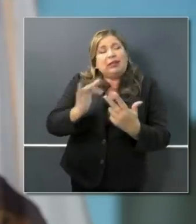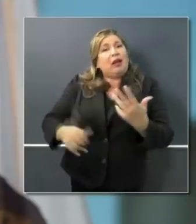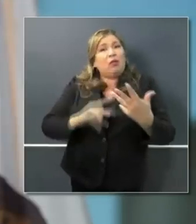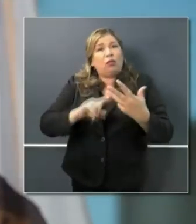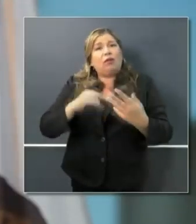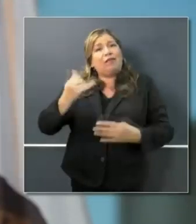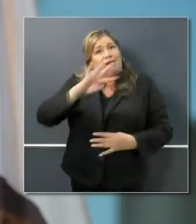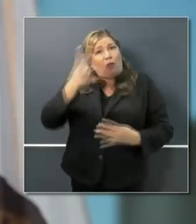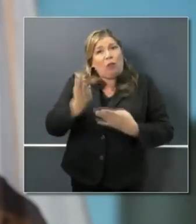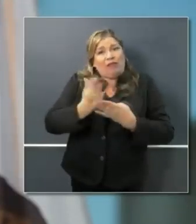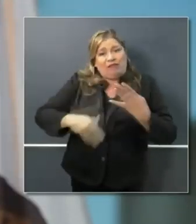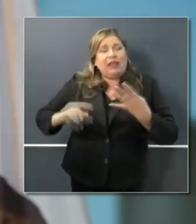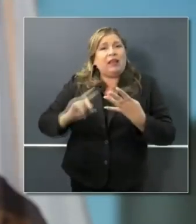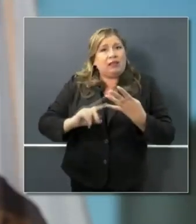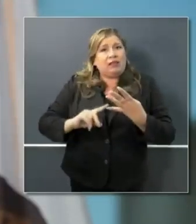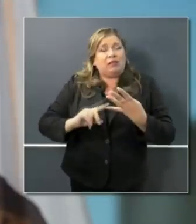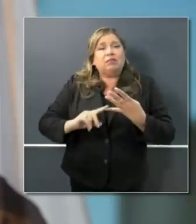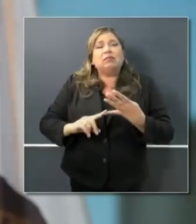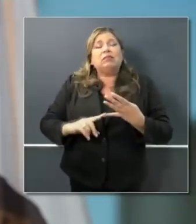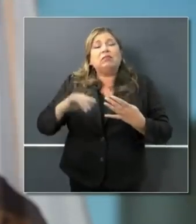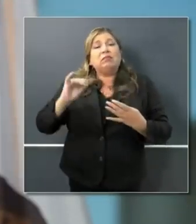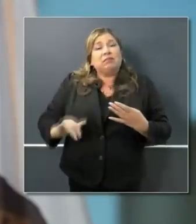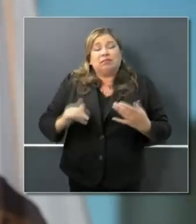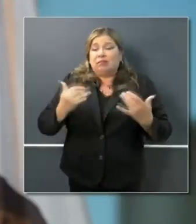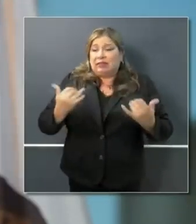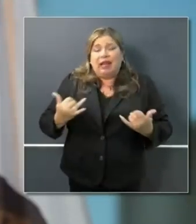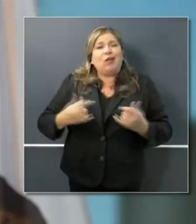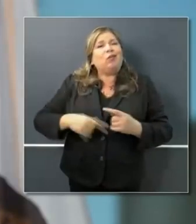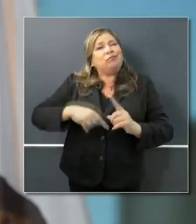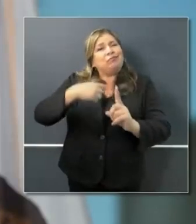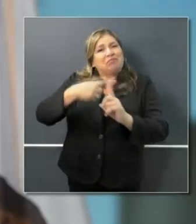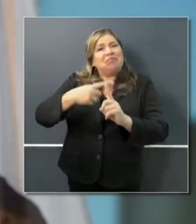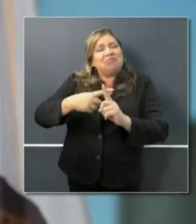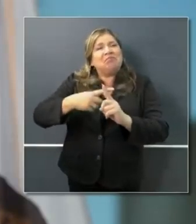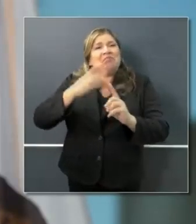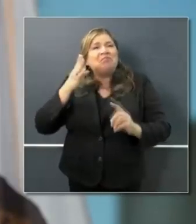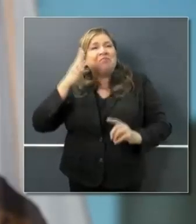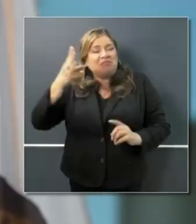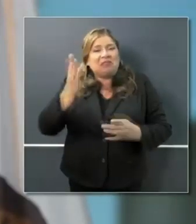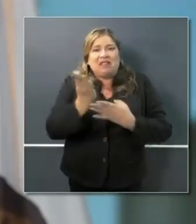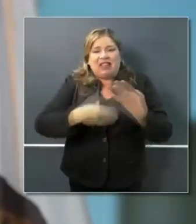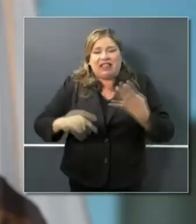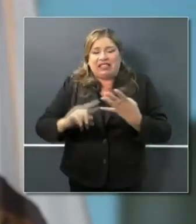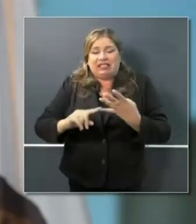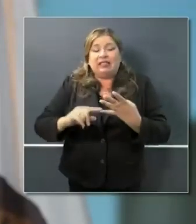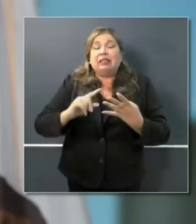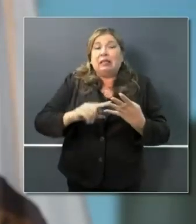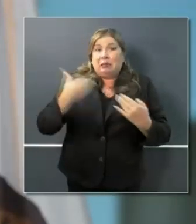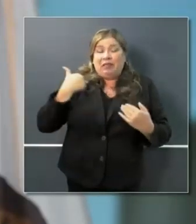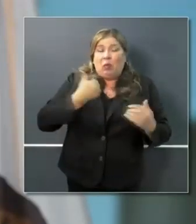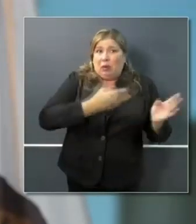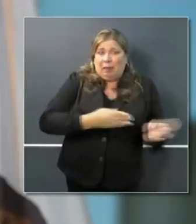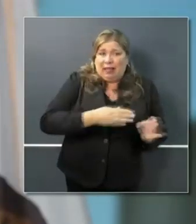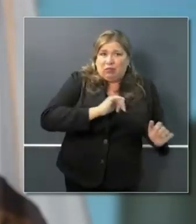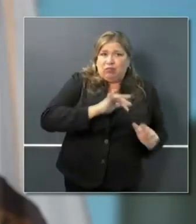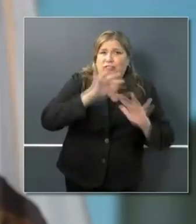фоне пандемии коронавируса. Губернатор Калифорнии Гэвин Ньюсом в минувшую среду объявил о начале